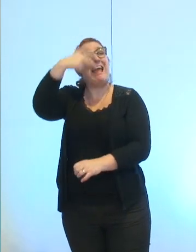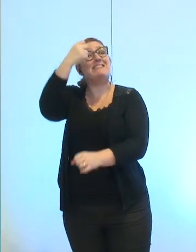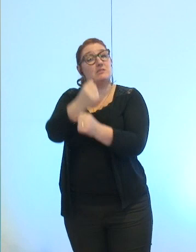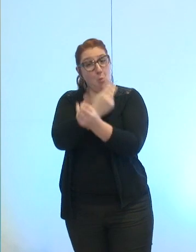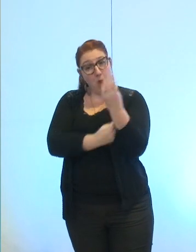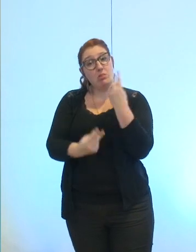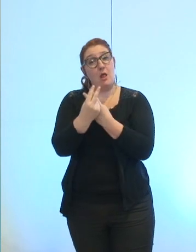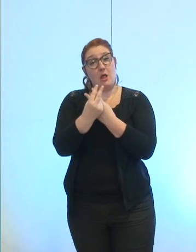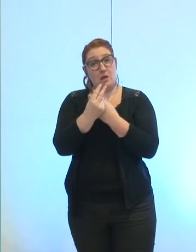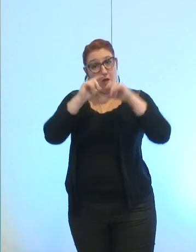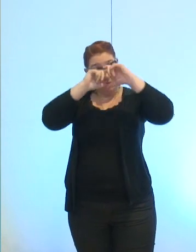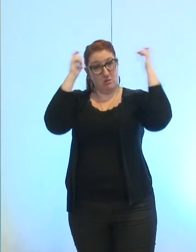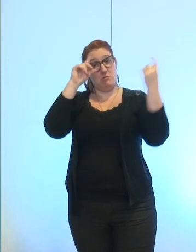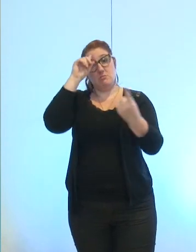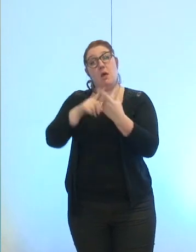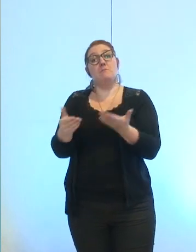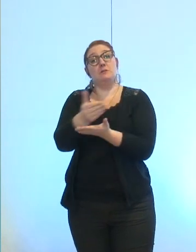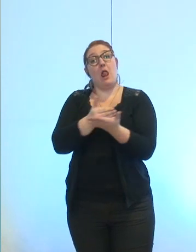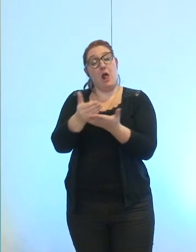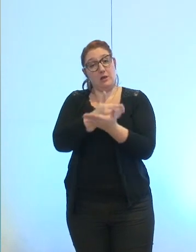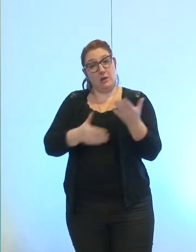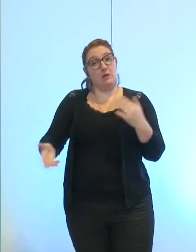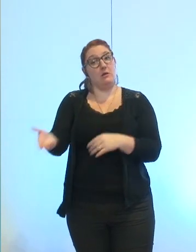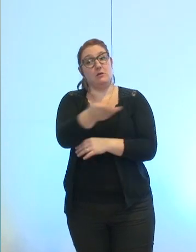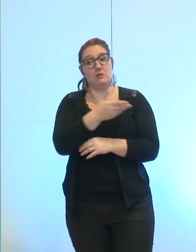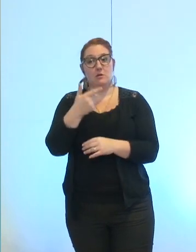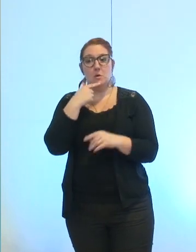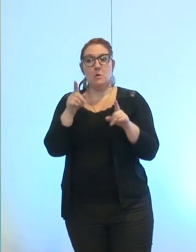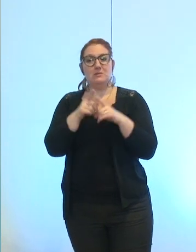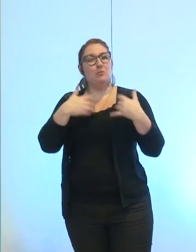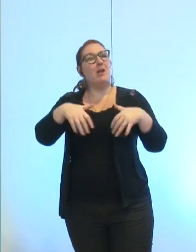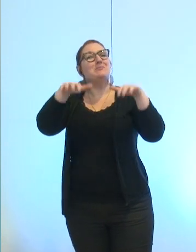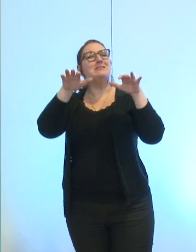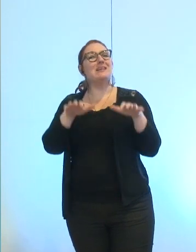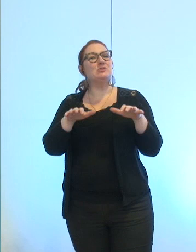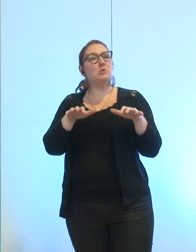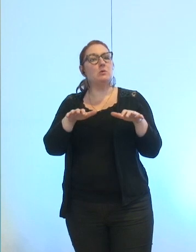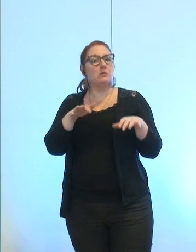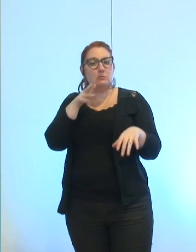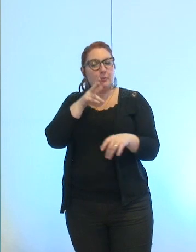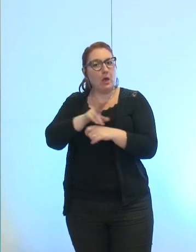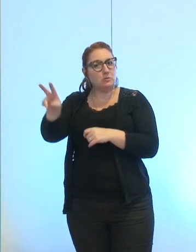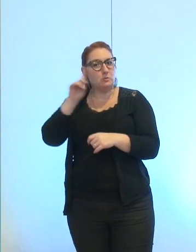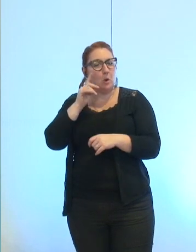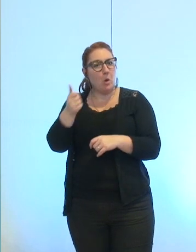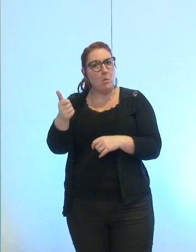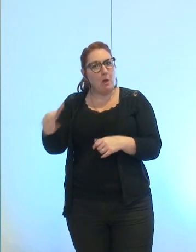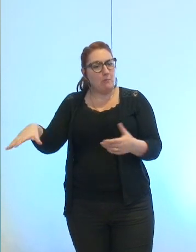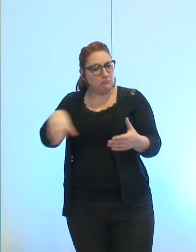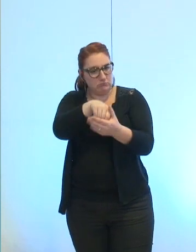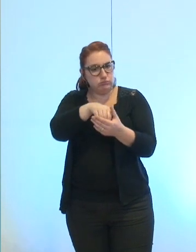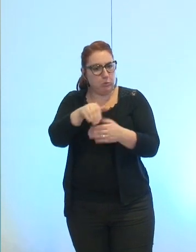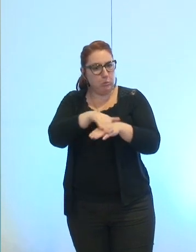ans mais aussi insultant pour l'administration qui a contribué à la définition de ces politiques ou en tout cas leur mise en